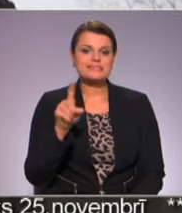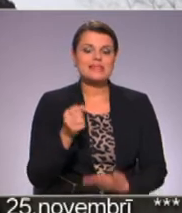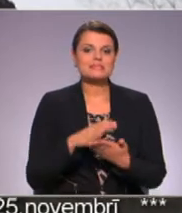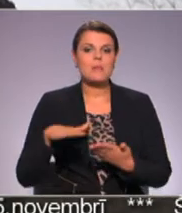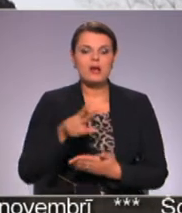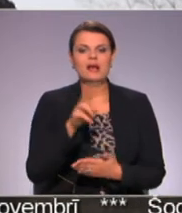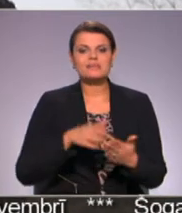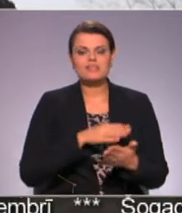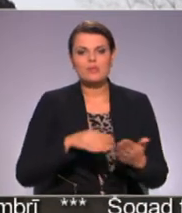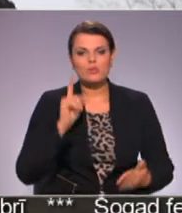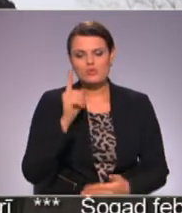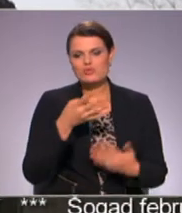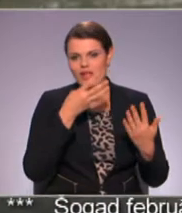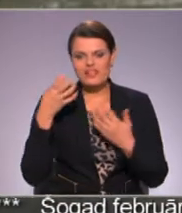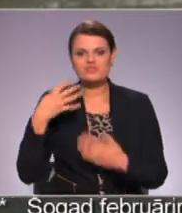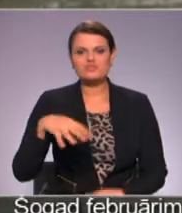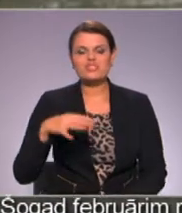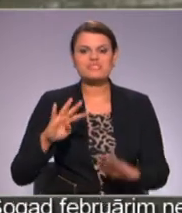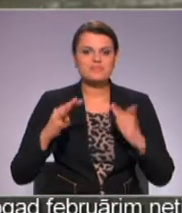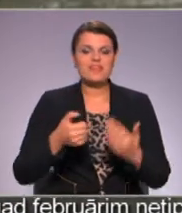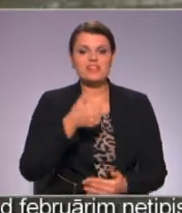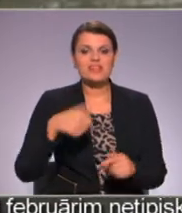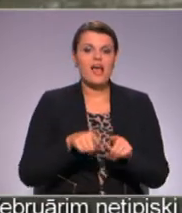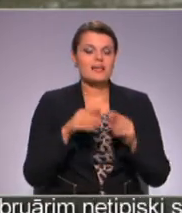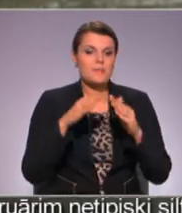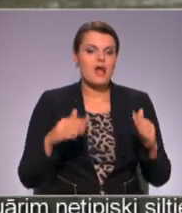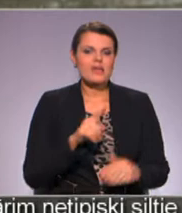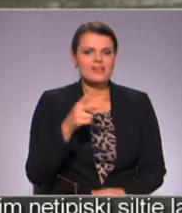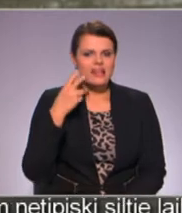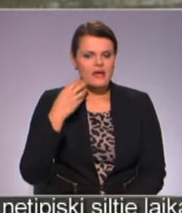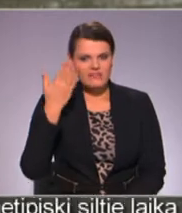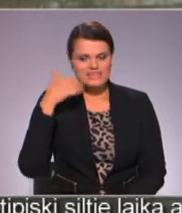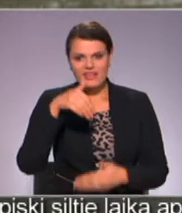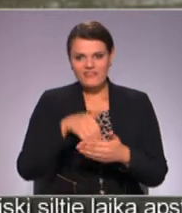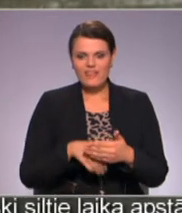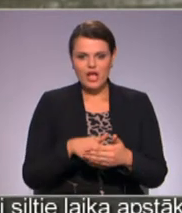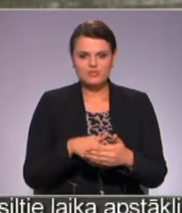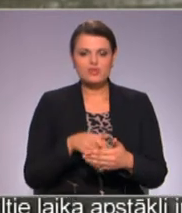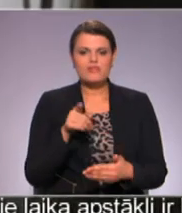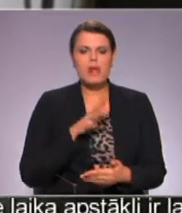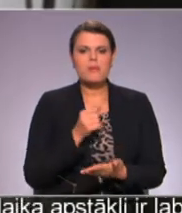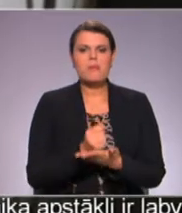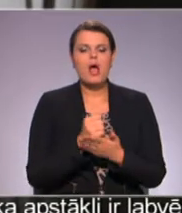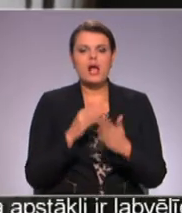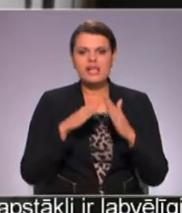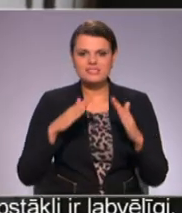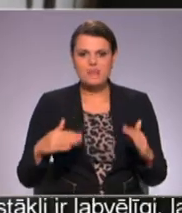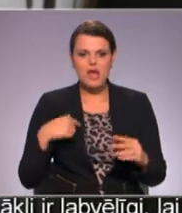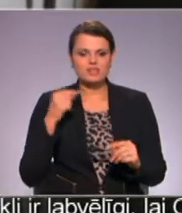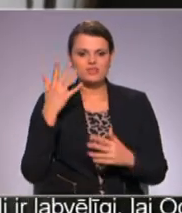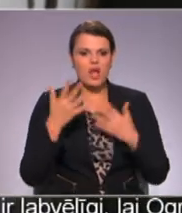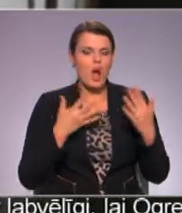likvidēts 1949. Gadā. Arī pati ēka ir vēsturiski, jo tā bijusi Plānītes pagastmāja. Es esmu nedaudz